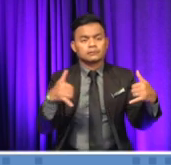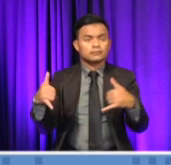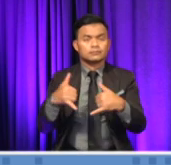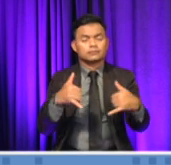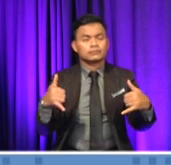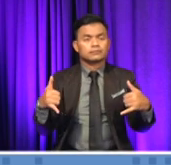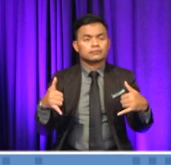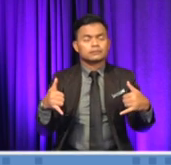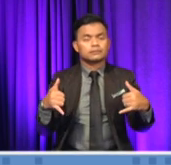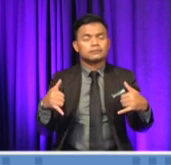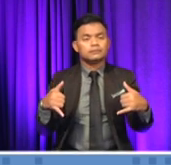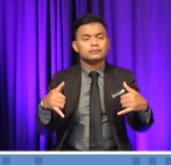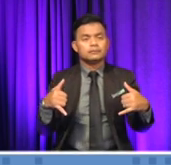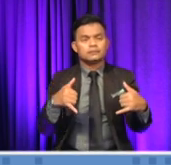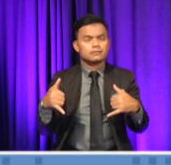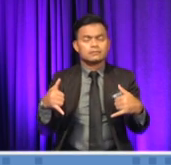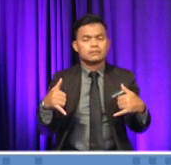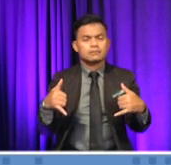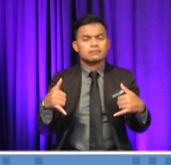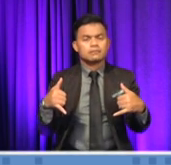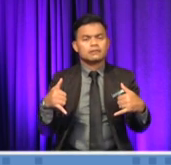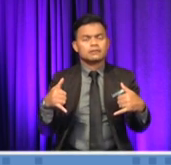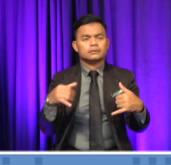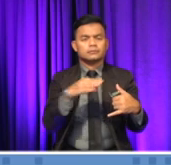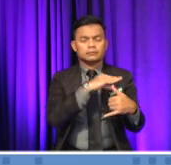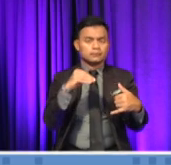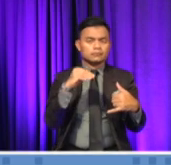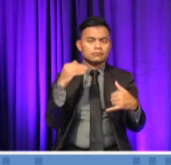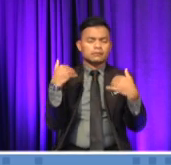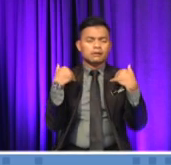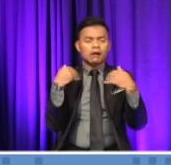alirande berulang kali dan frekuensi